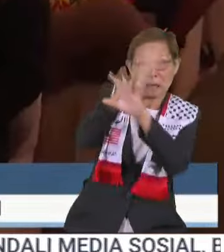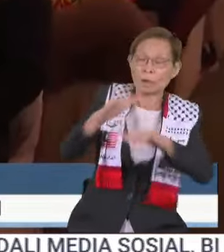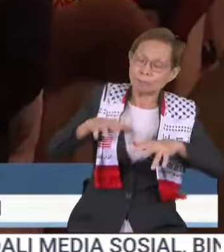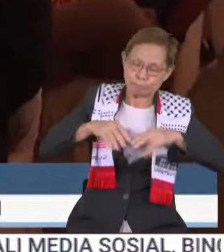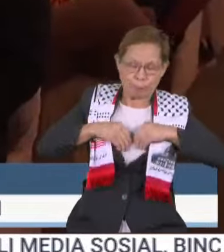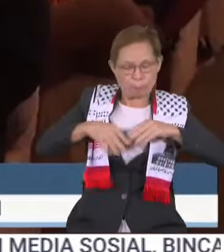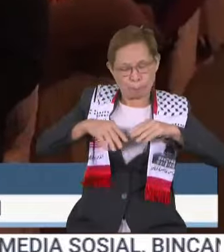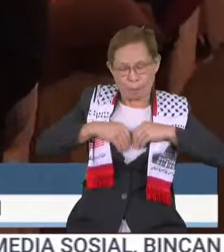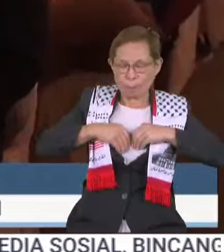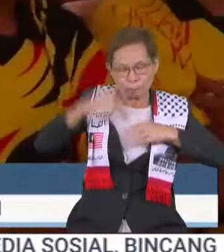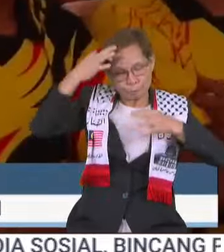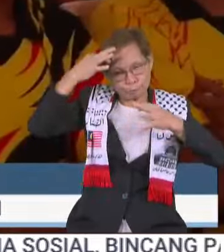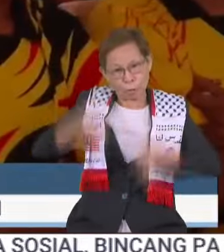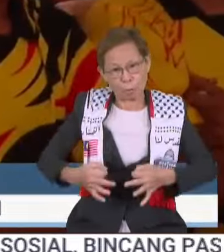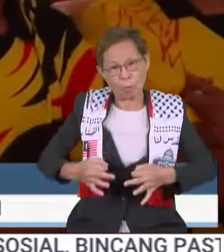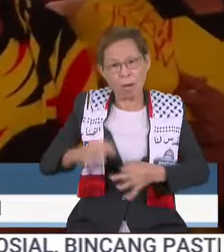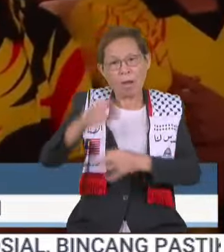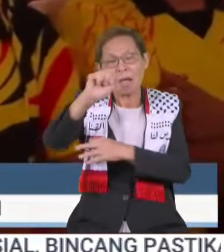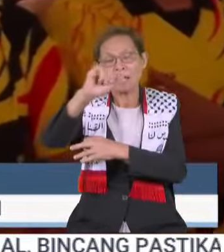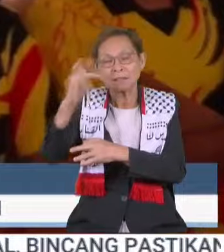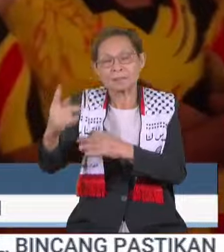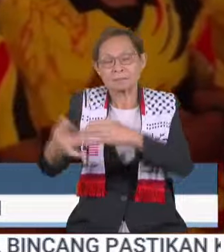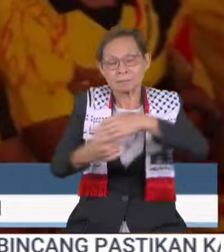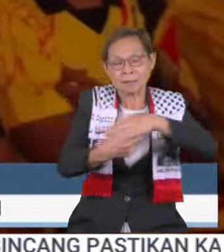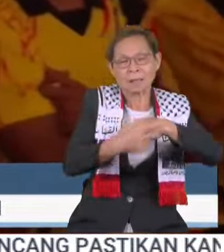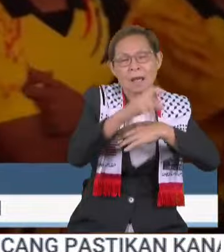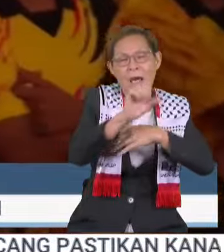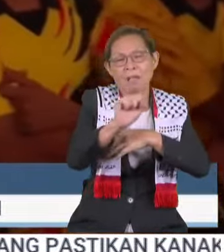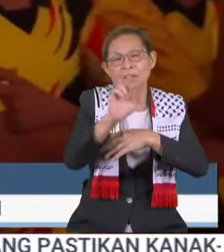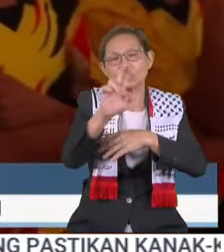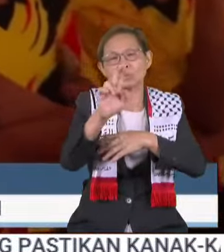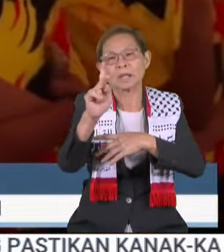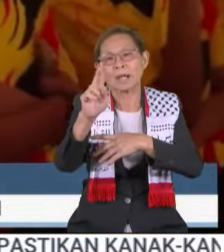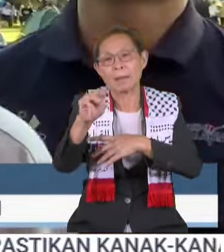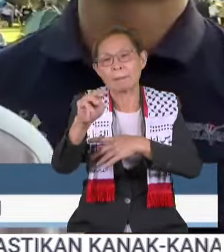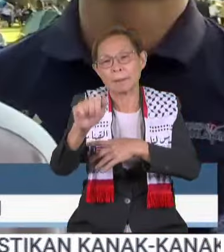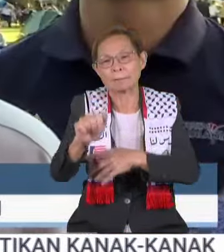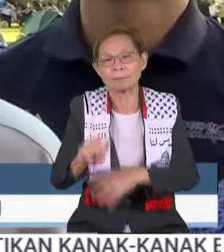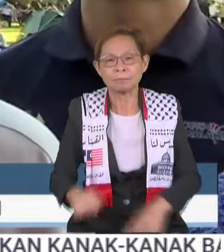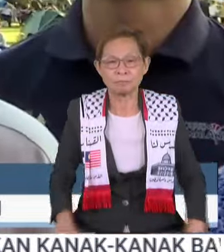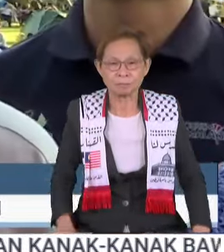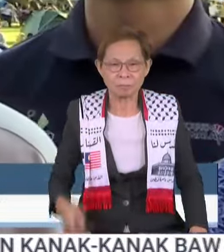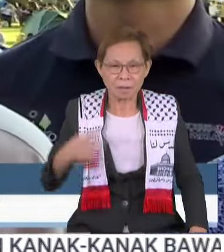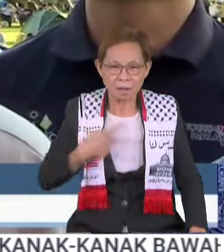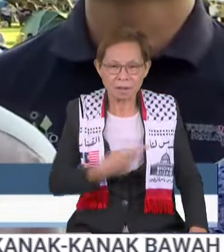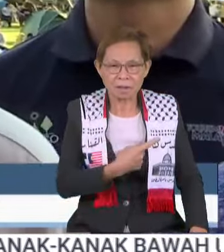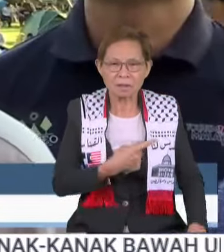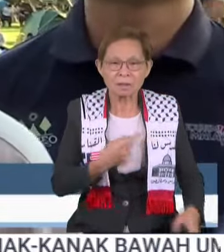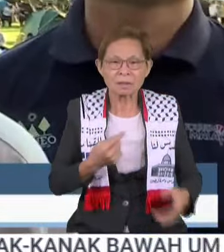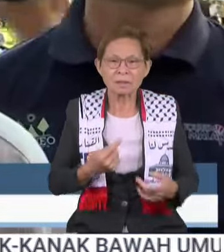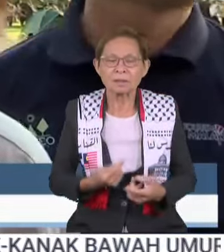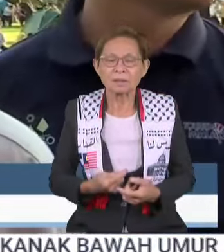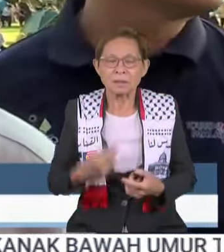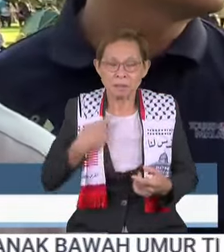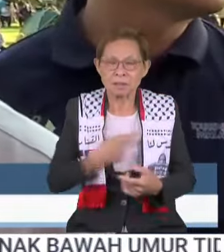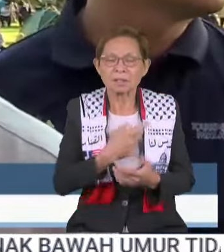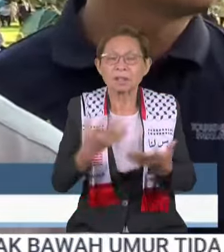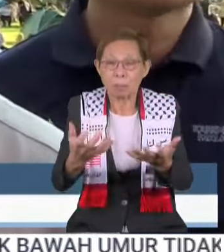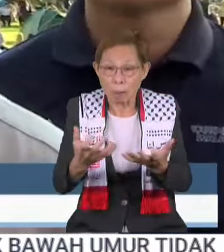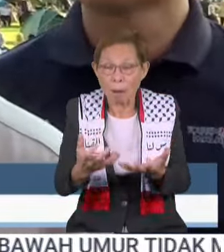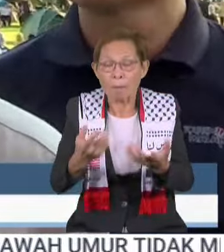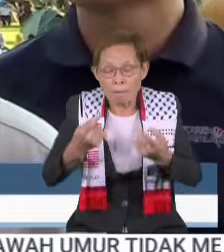akur dengan keputusan daripada jawatankuasa teknikal khas Sukma. Kita masih lagi dalam usaha untuk menasihat negeri-negeri